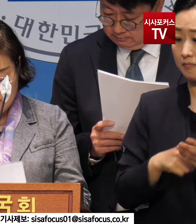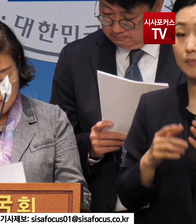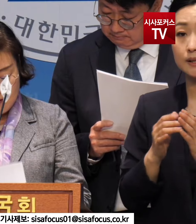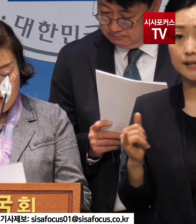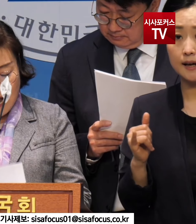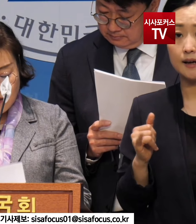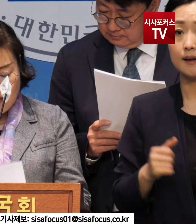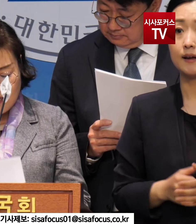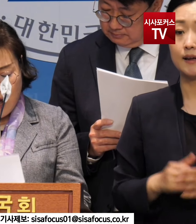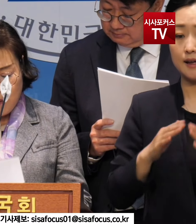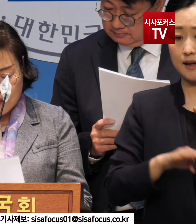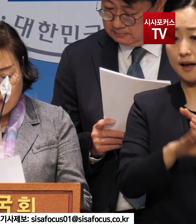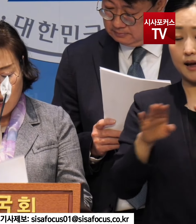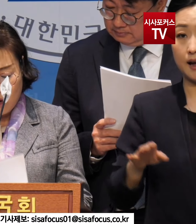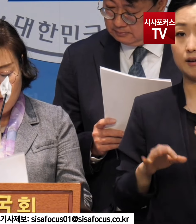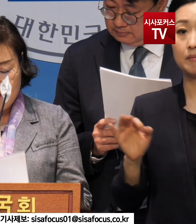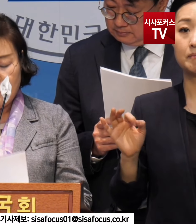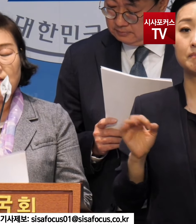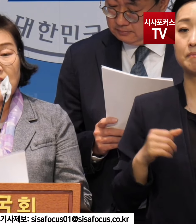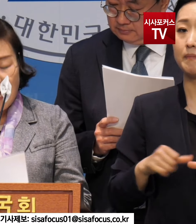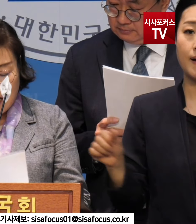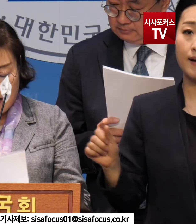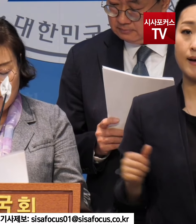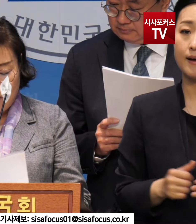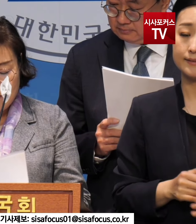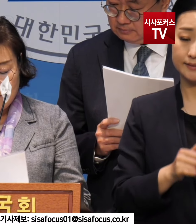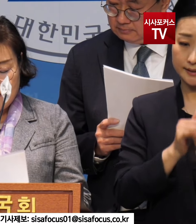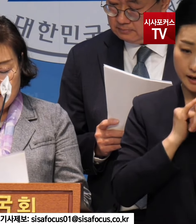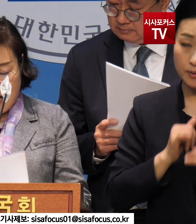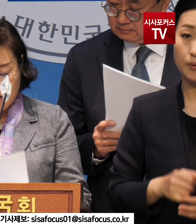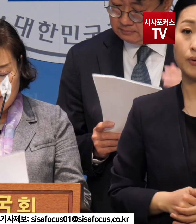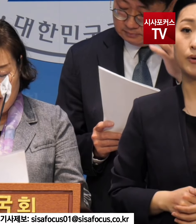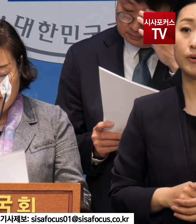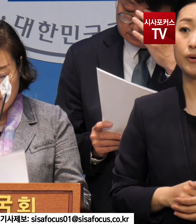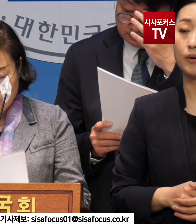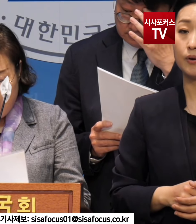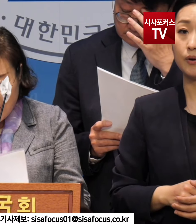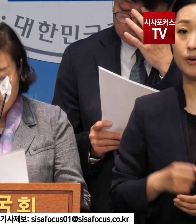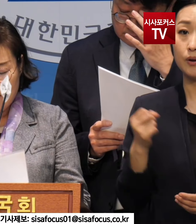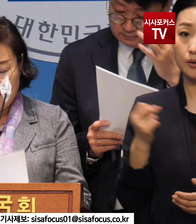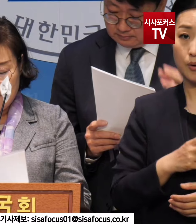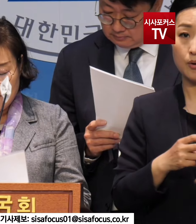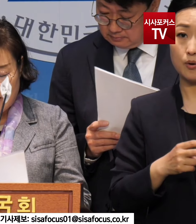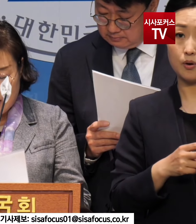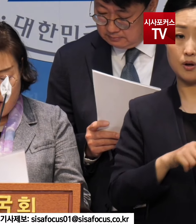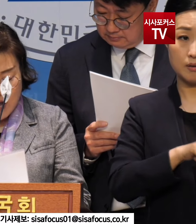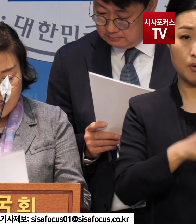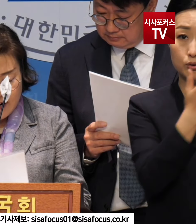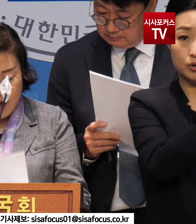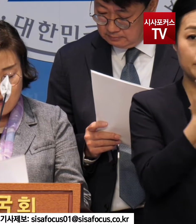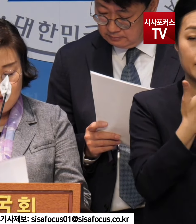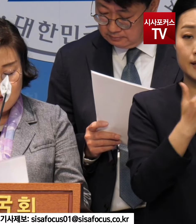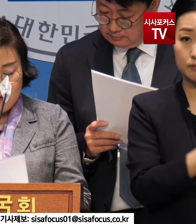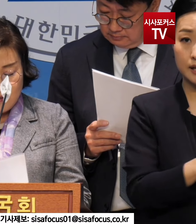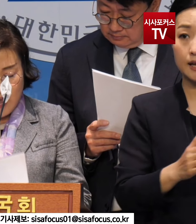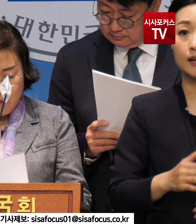피해자들은 가정이 다 파탄나고 자살하고 가해자들에 대한 처벌을 제대로 하지